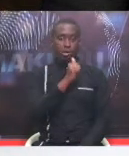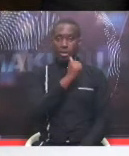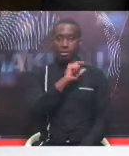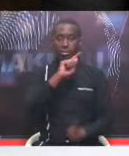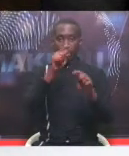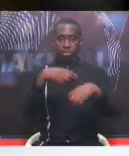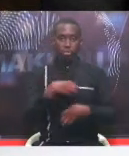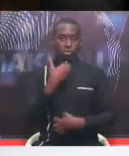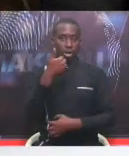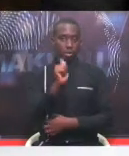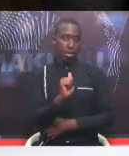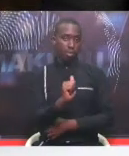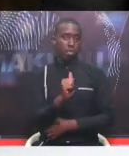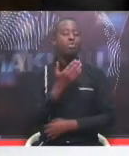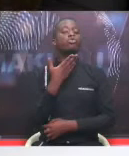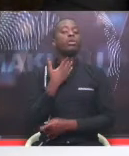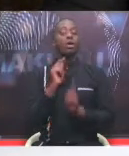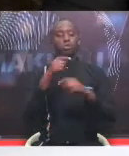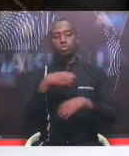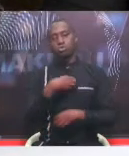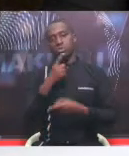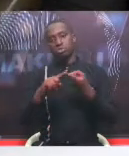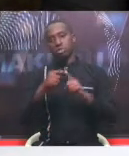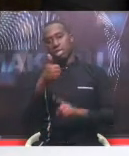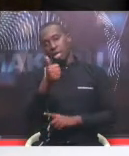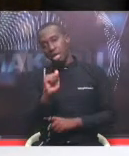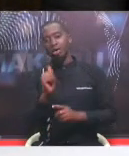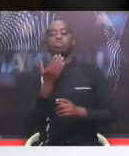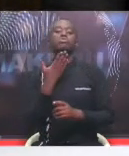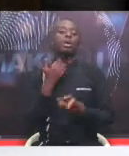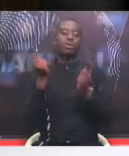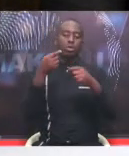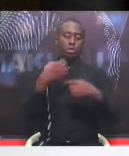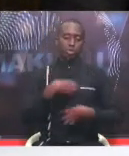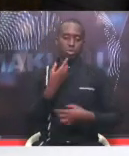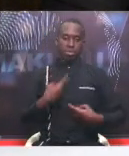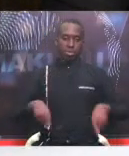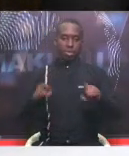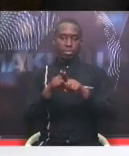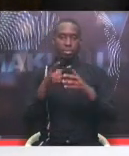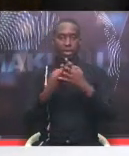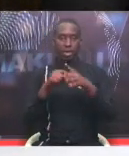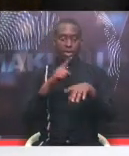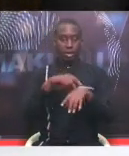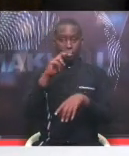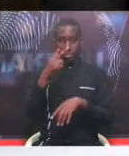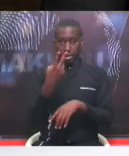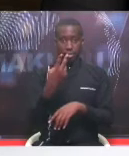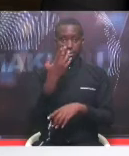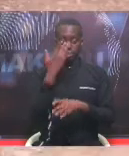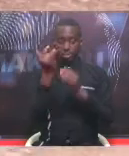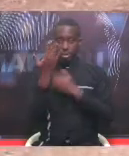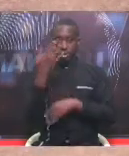gusura ababo ubu ushaka gusura inshuti ye ushaka gusura umuvandimwe bizajya bihera saa mbiri za mu gitondo nuko n'ubundi